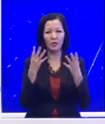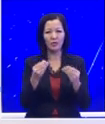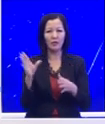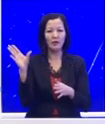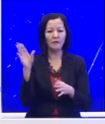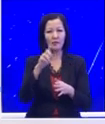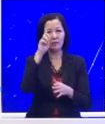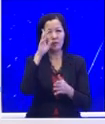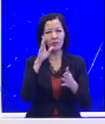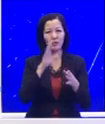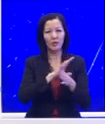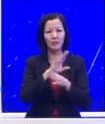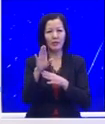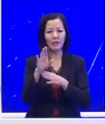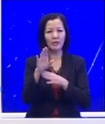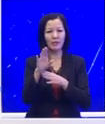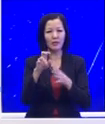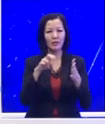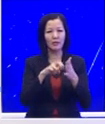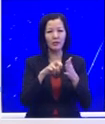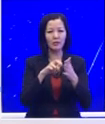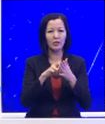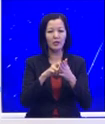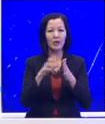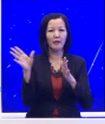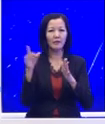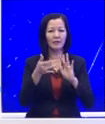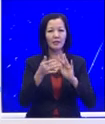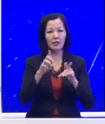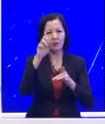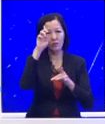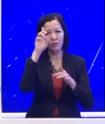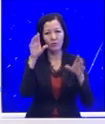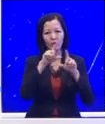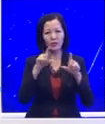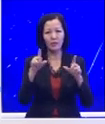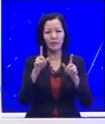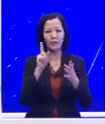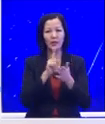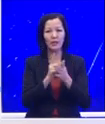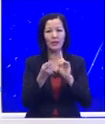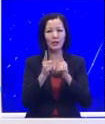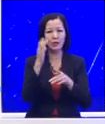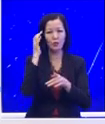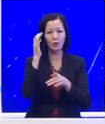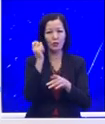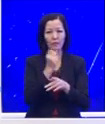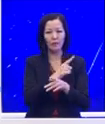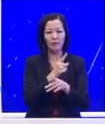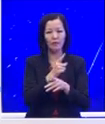государственным органам была направлена телефонограмма о том, что все сайты государственных органов должны перейти в черно-белый формат.